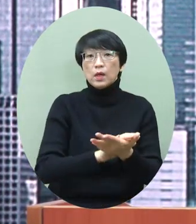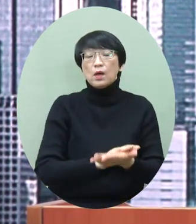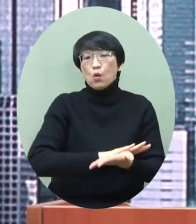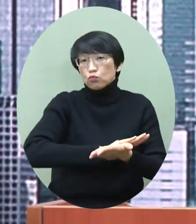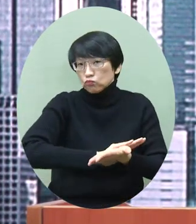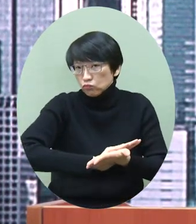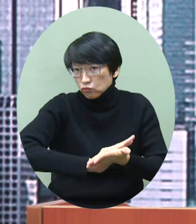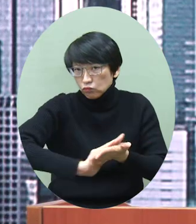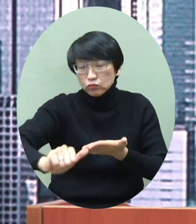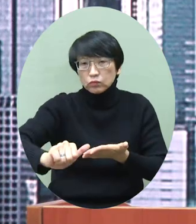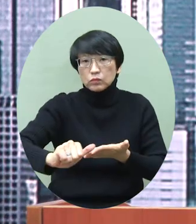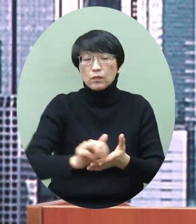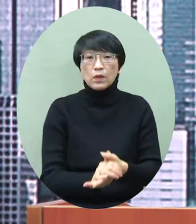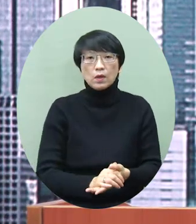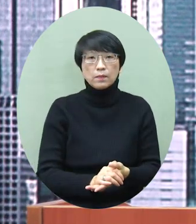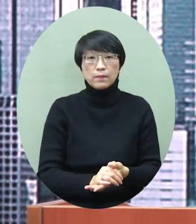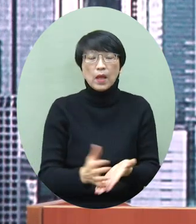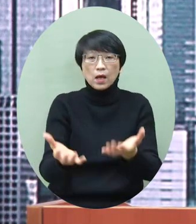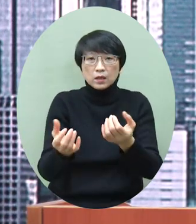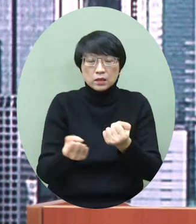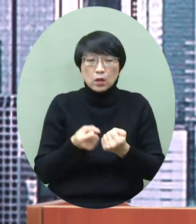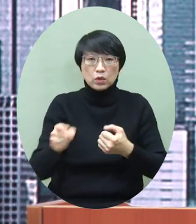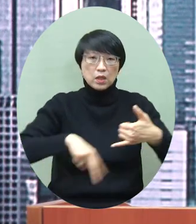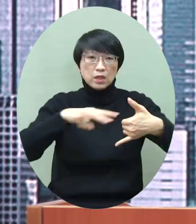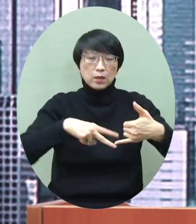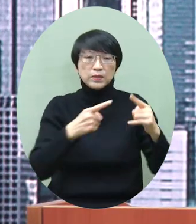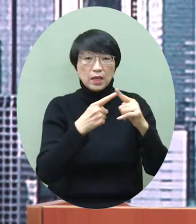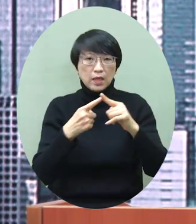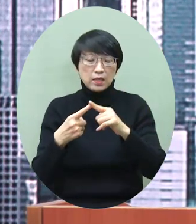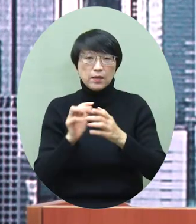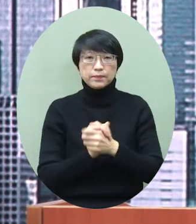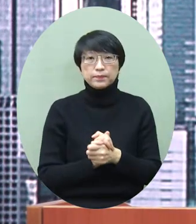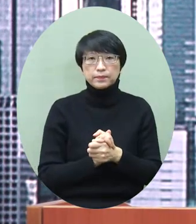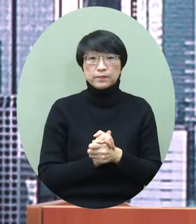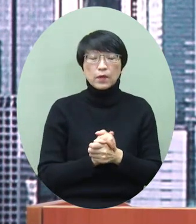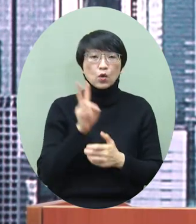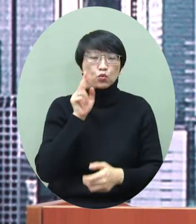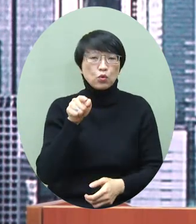店用途，亦都只可以收咧係接受檢疫嘅人士。咁如果